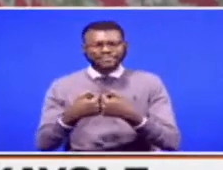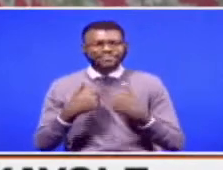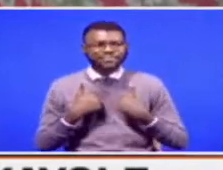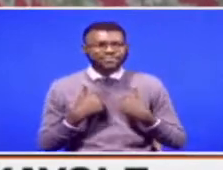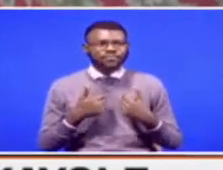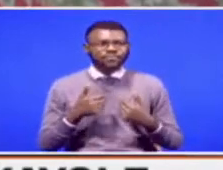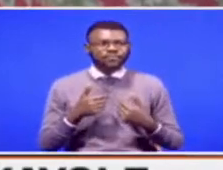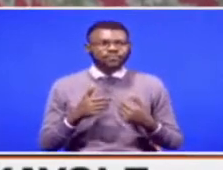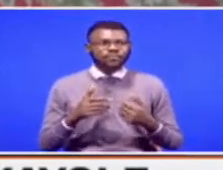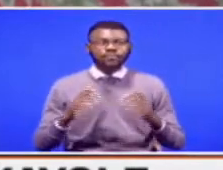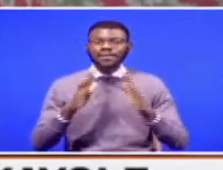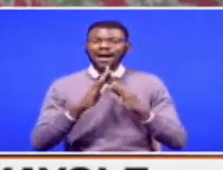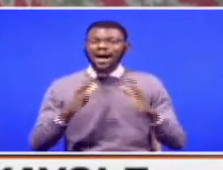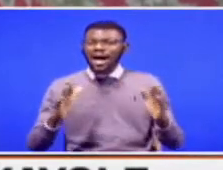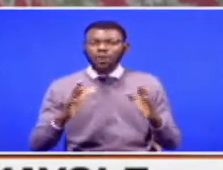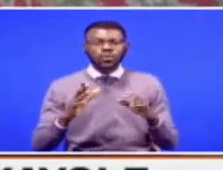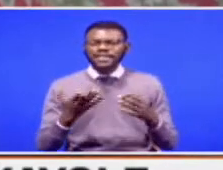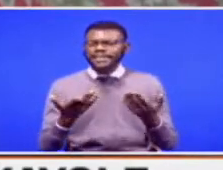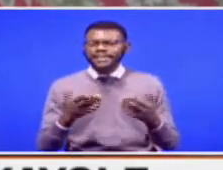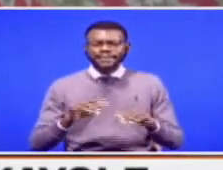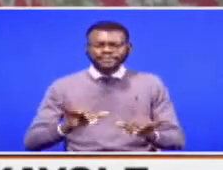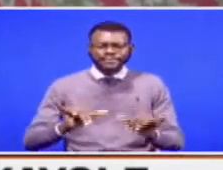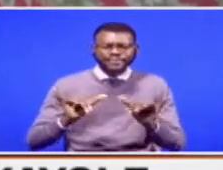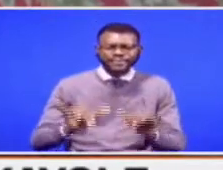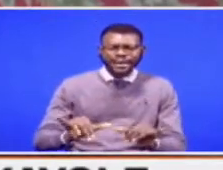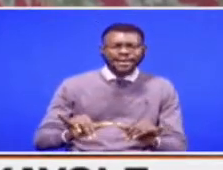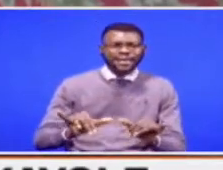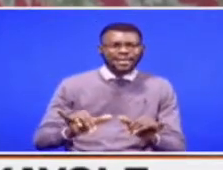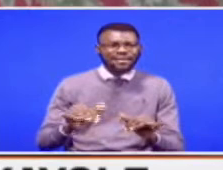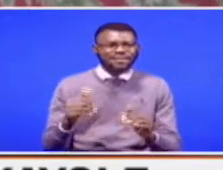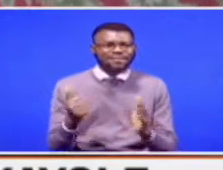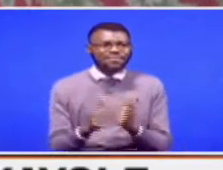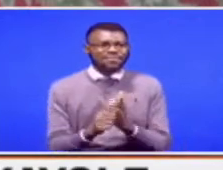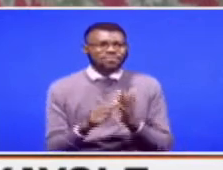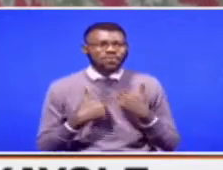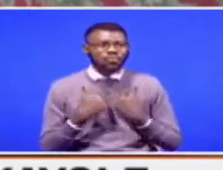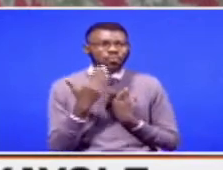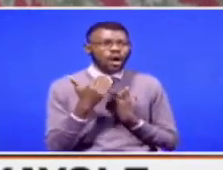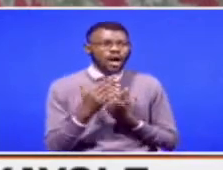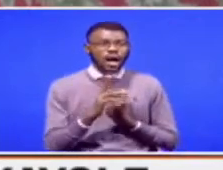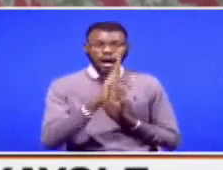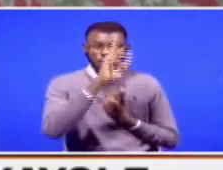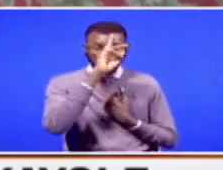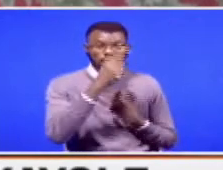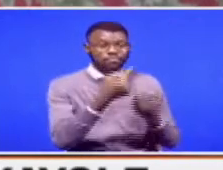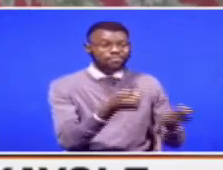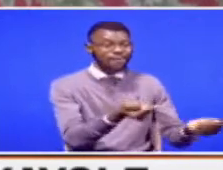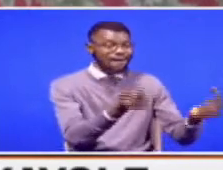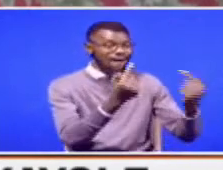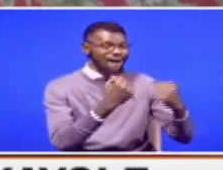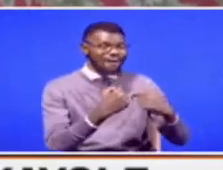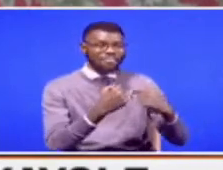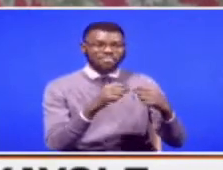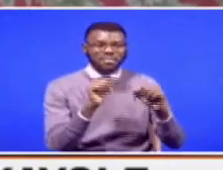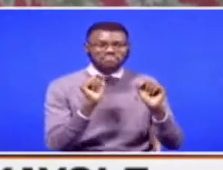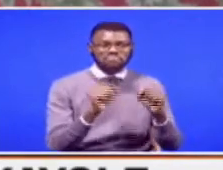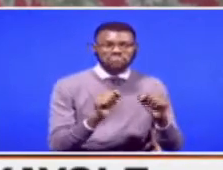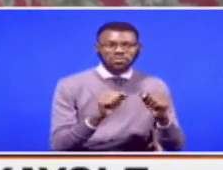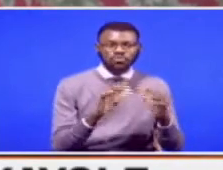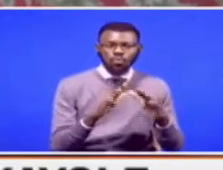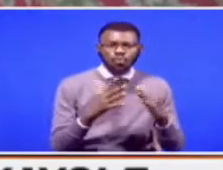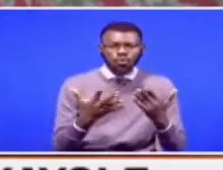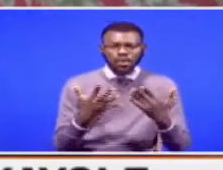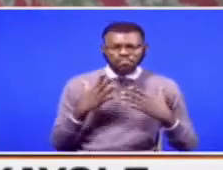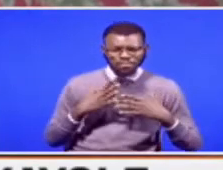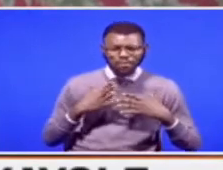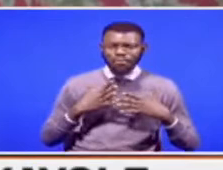Kukaa kwa nyumba bado ni shida. Kwa sababu ninaona polisi wataweza kuja ama hao grabbers wameingia